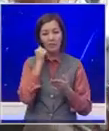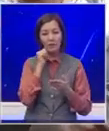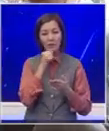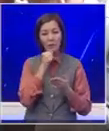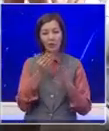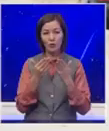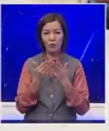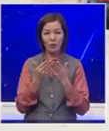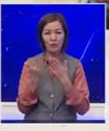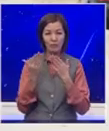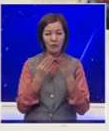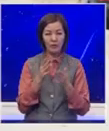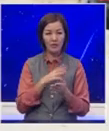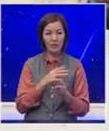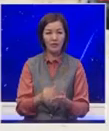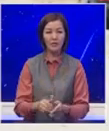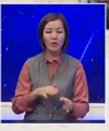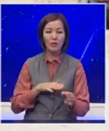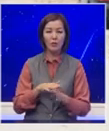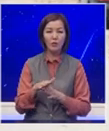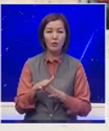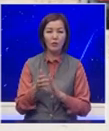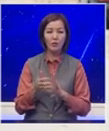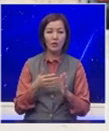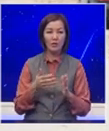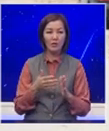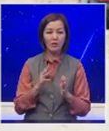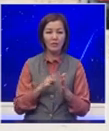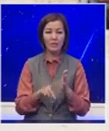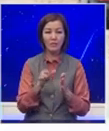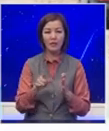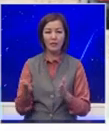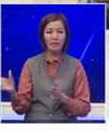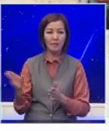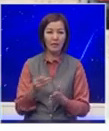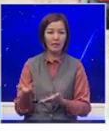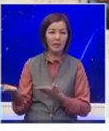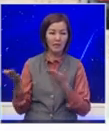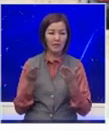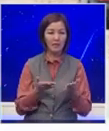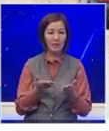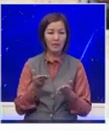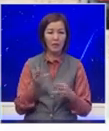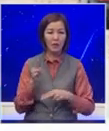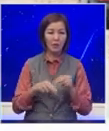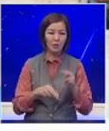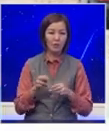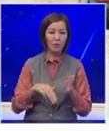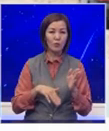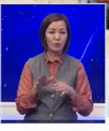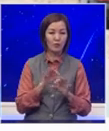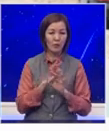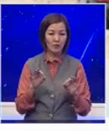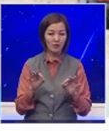Құран бағышталды. Толық шақырылған кісіміз 80 адам қартымыз түгел келді. Көңіл күйлері жақсы. Алдағы уақытта да